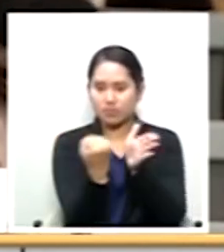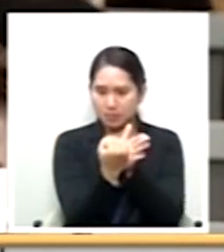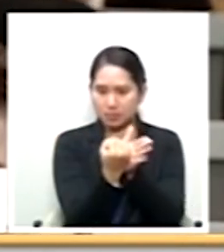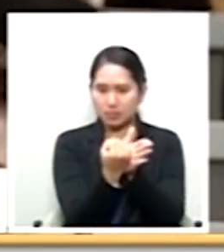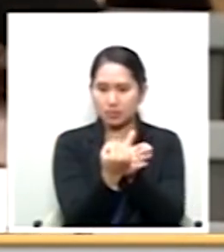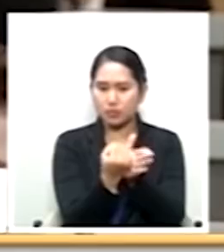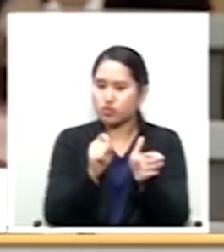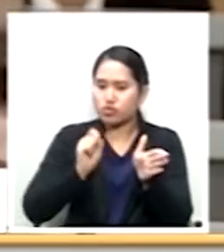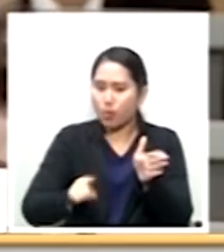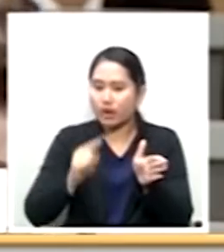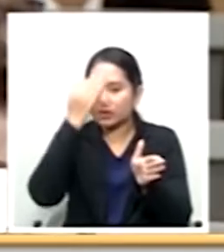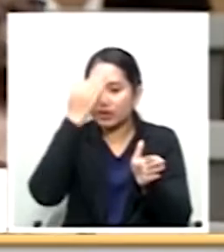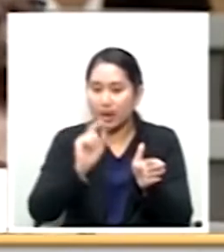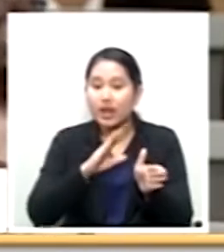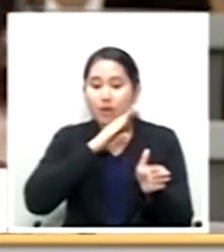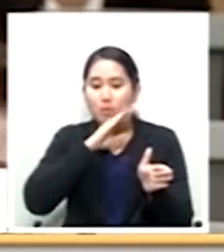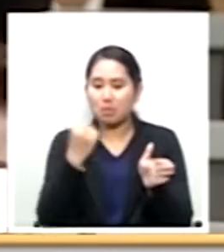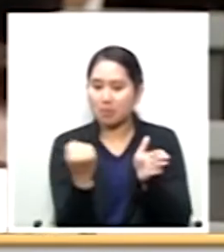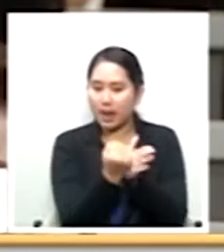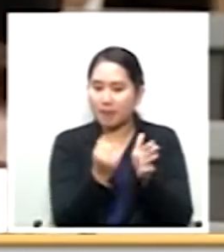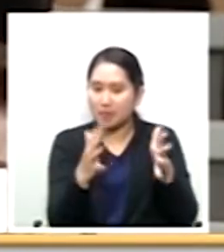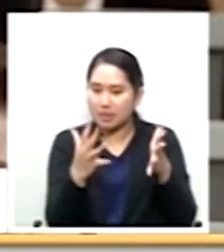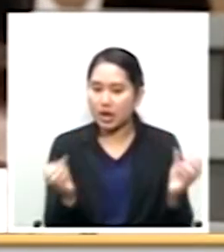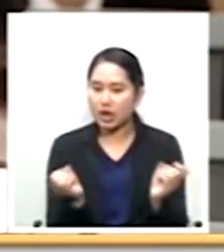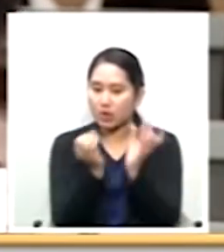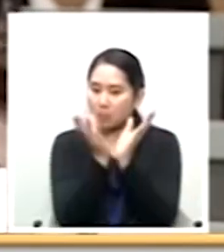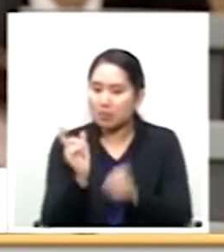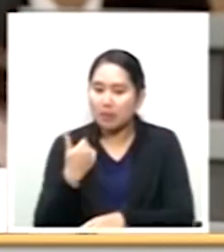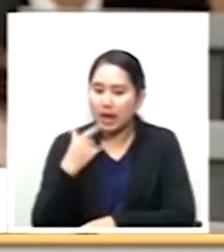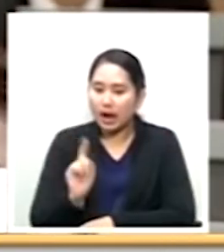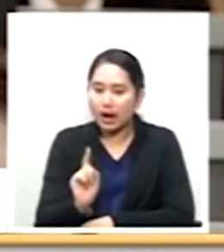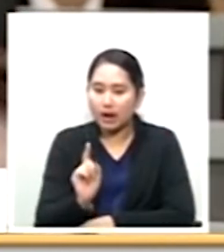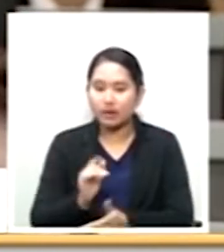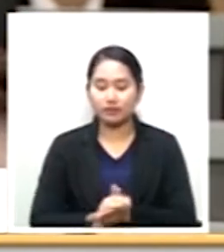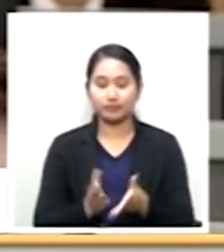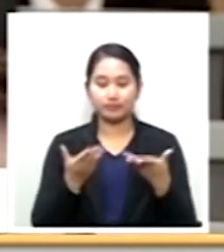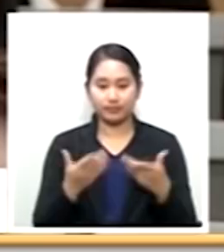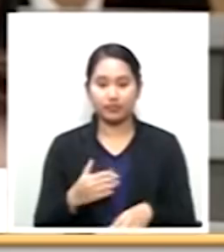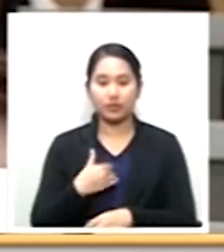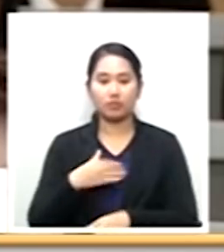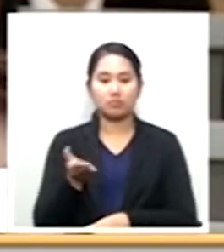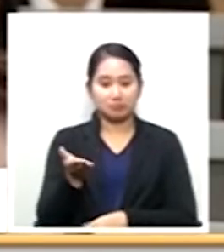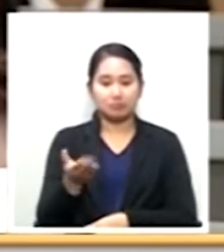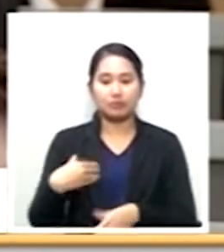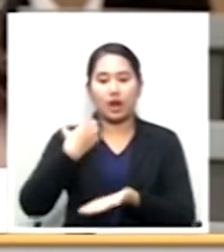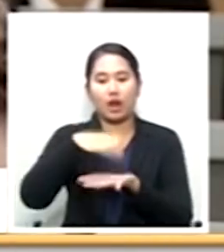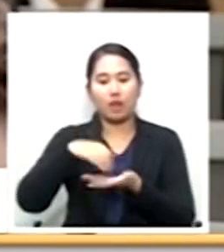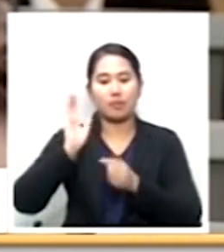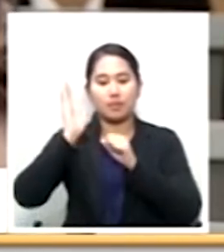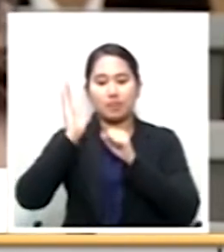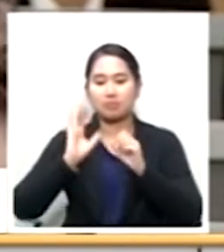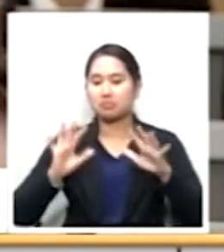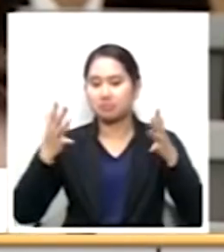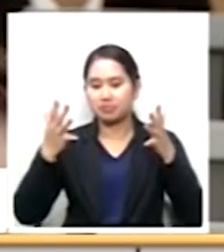นี้ขึ้นมาทันทีหากไม่ตราจะเกิดผลกระทบร้ายแรงตามมาปรากฏว่าท่านไม่ได้ชี้แจงใดๆเลยคณะรัฐ